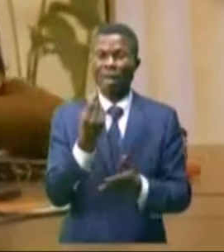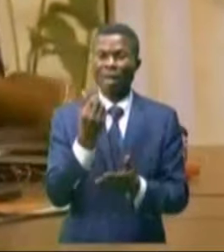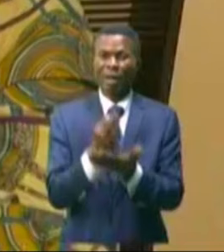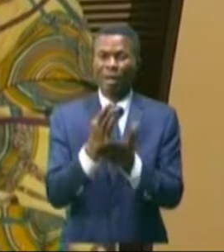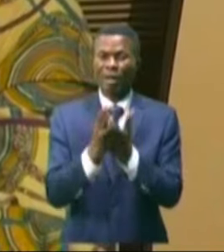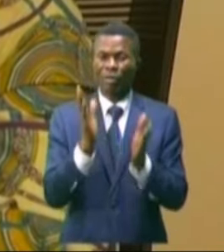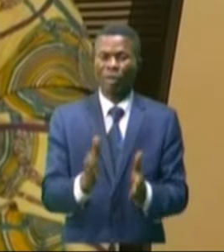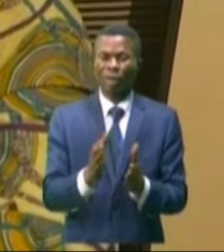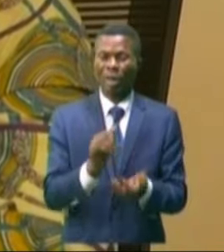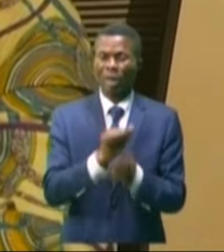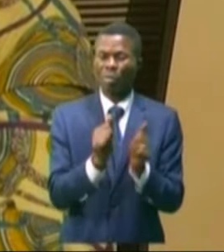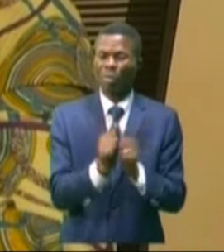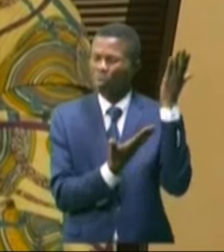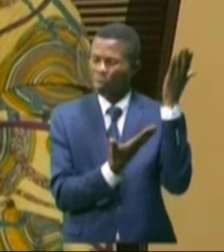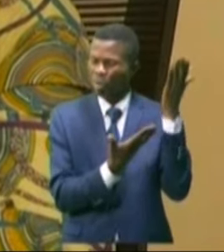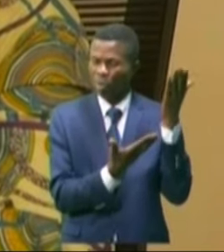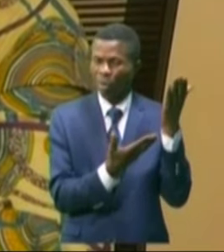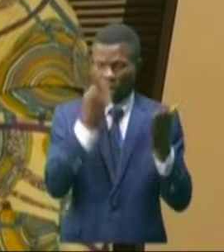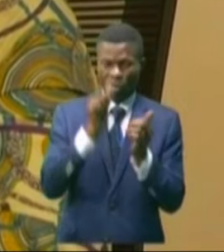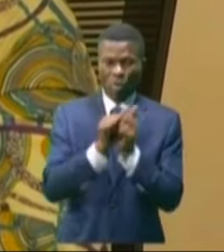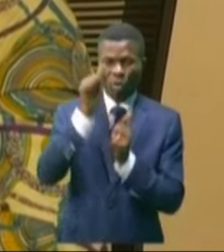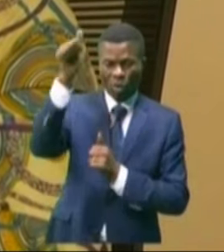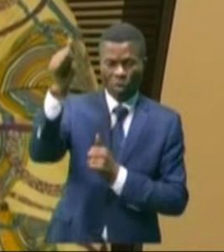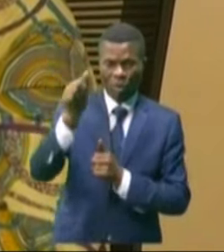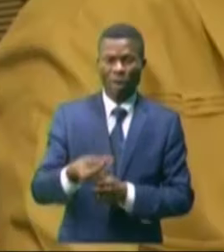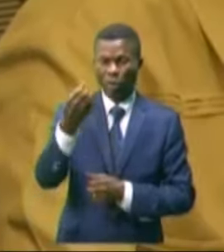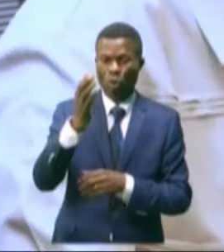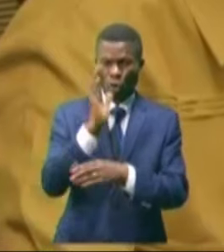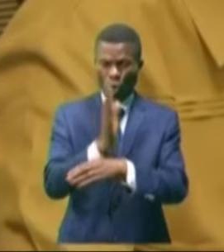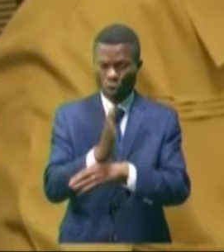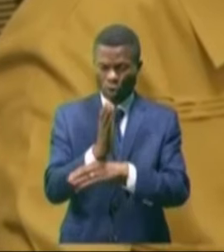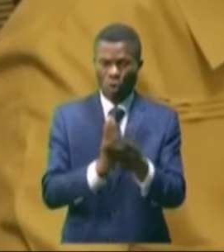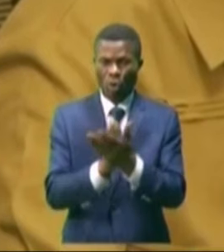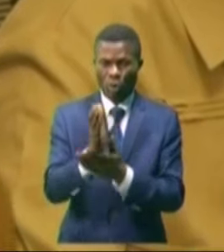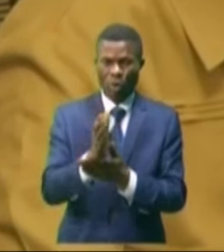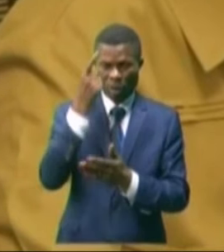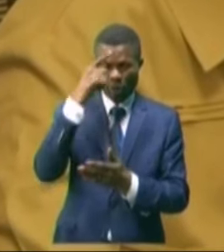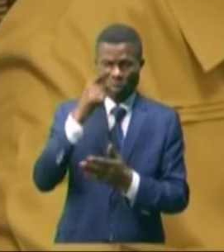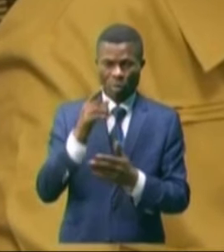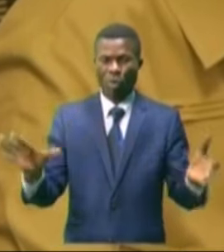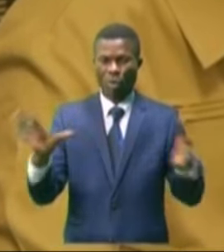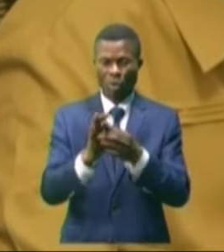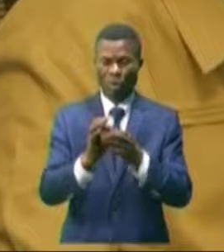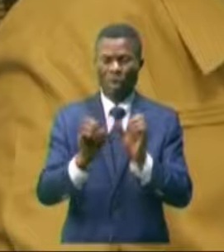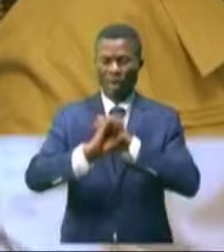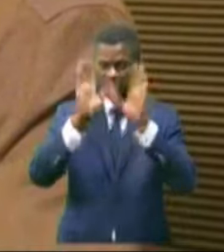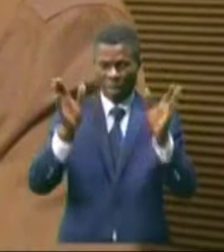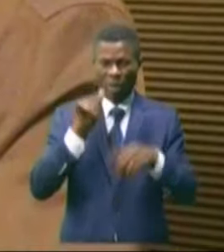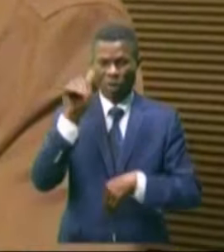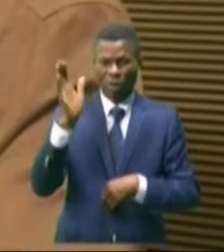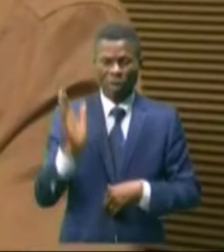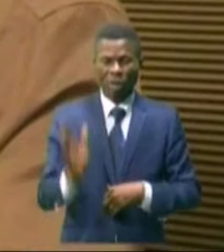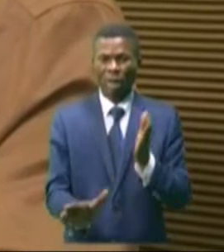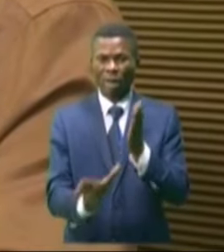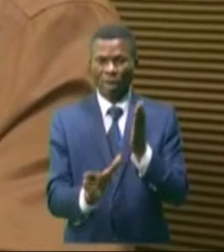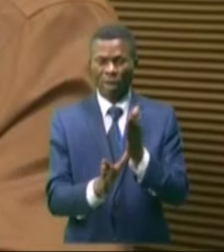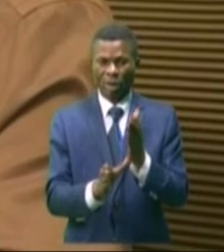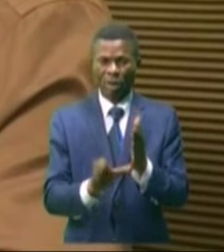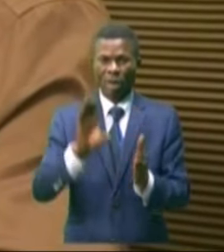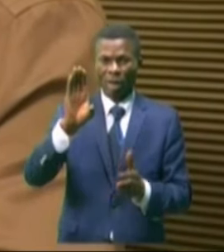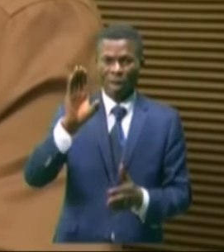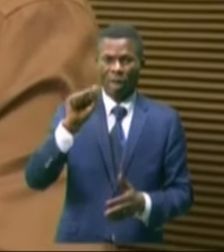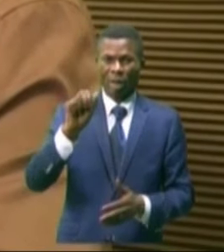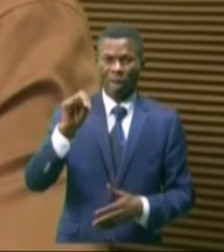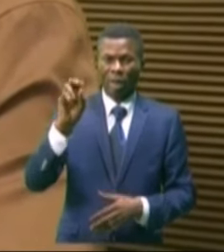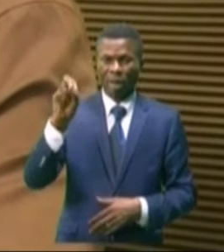les priorités clés pour l'avenir et donner quelques orientations pour la cohérence. Le directeur adjoint d'Ikanoé